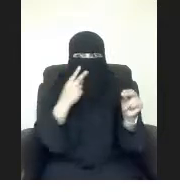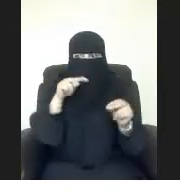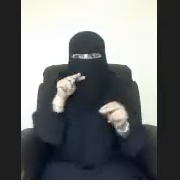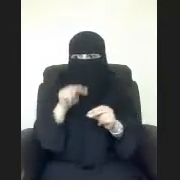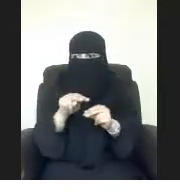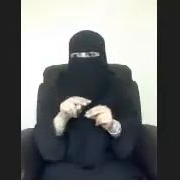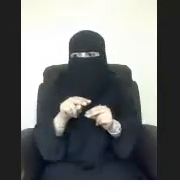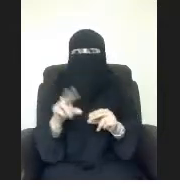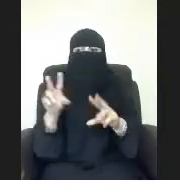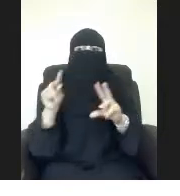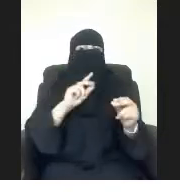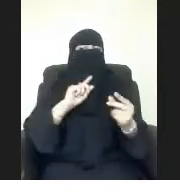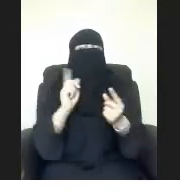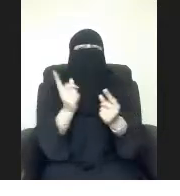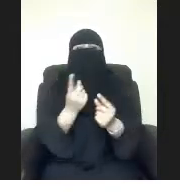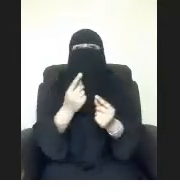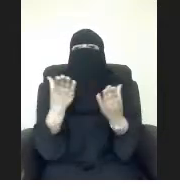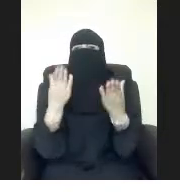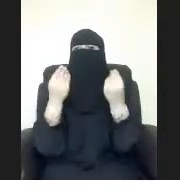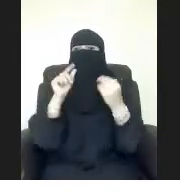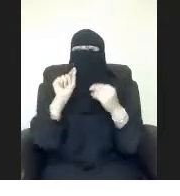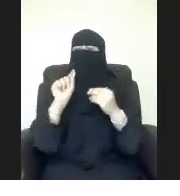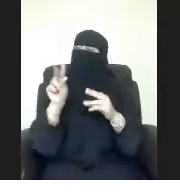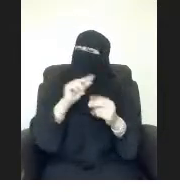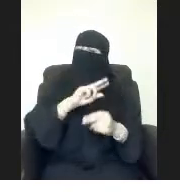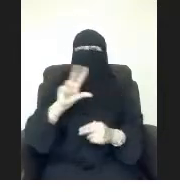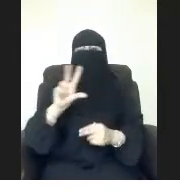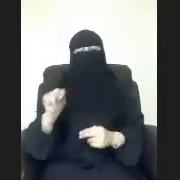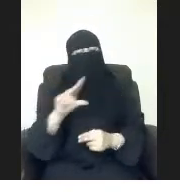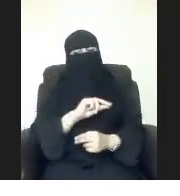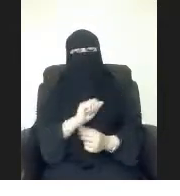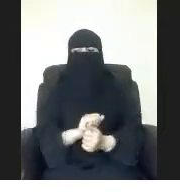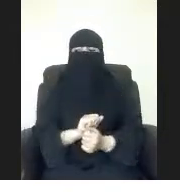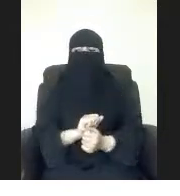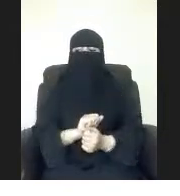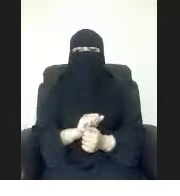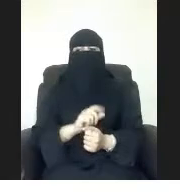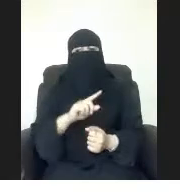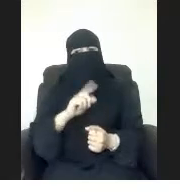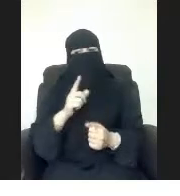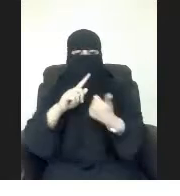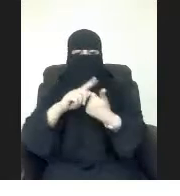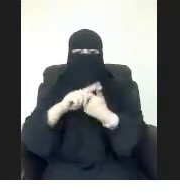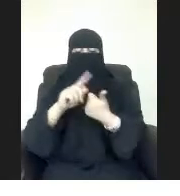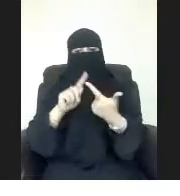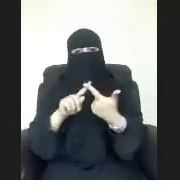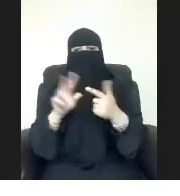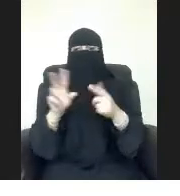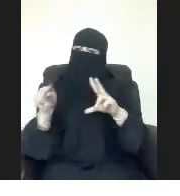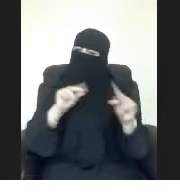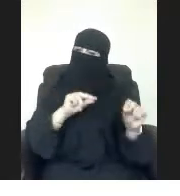عنصرا تقنيا، وهذا لا اختلاف عليه، لأن عنصر التعليم موجود أو التعلم، والعنصر أيضا التقني